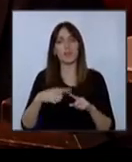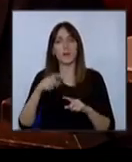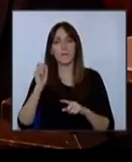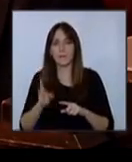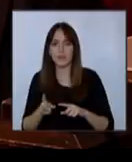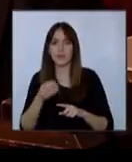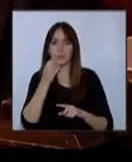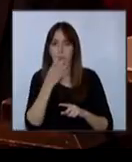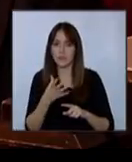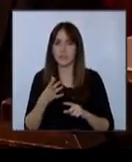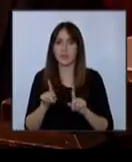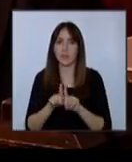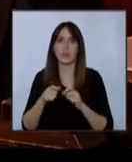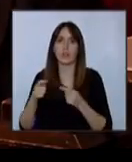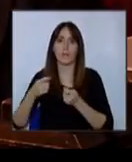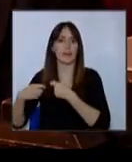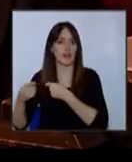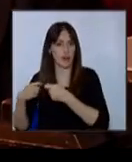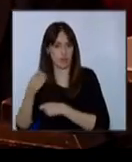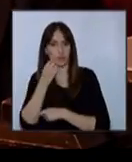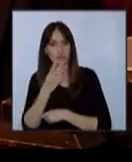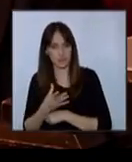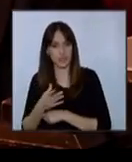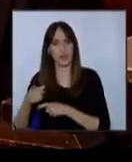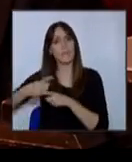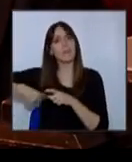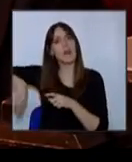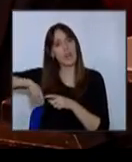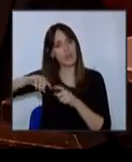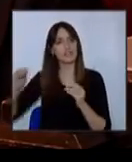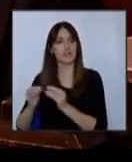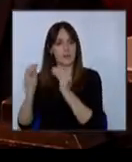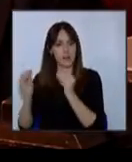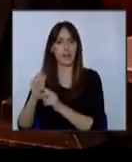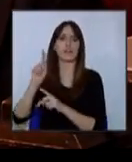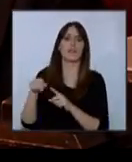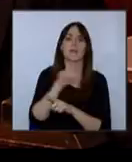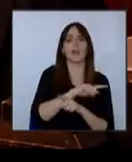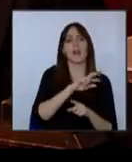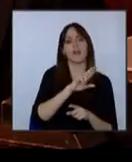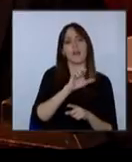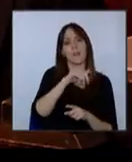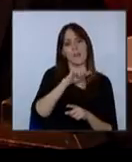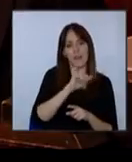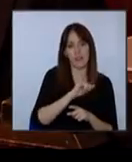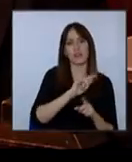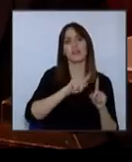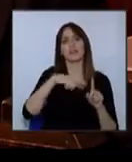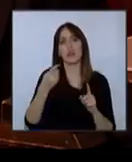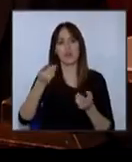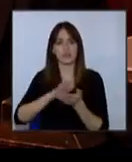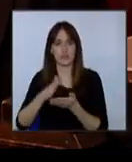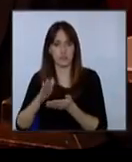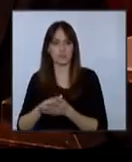pel que fa a l'oferta que té de mercats. Els 2 setmanals a la plaça, el del barri del Remei i els altres 2 mensuals. El nostre grup